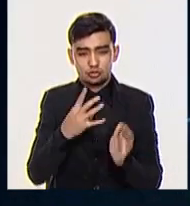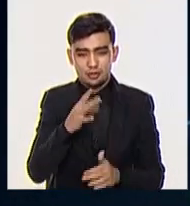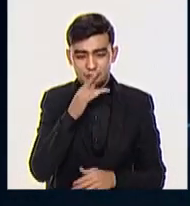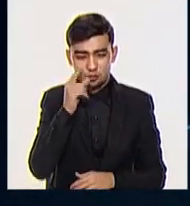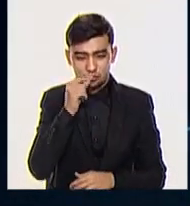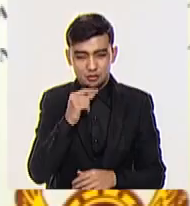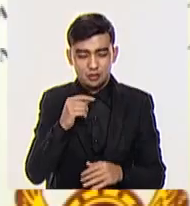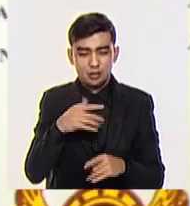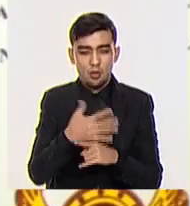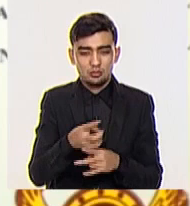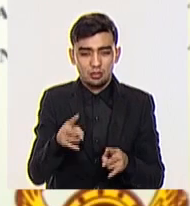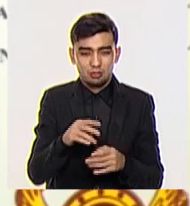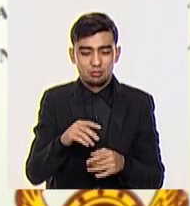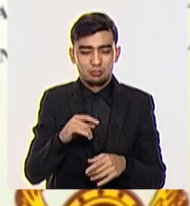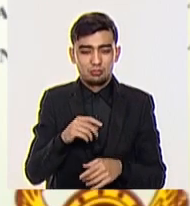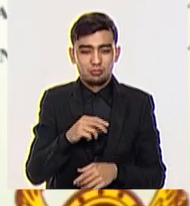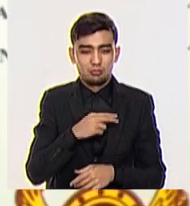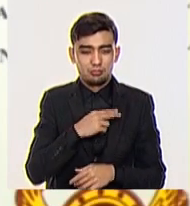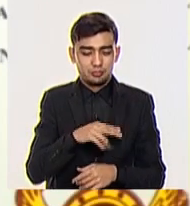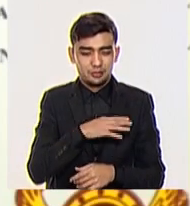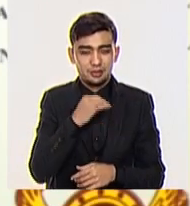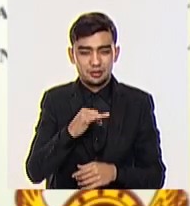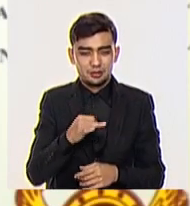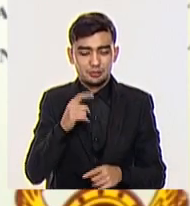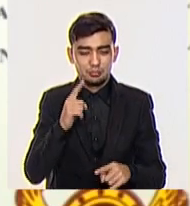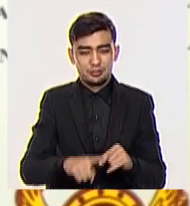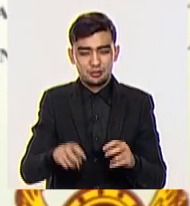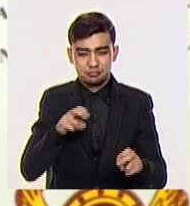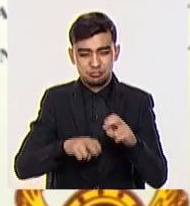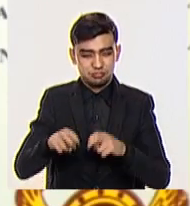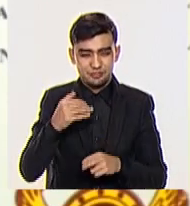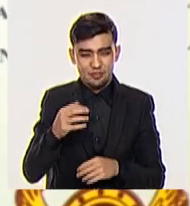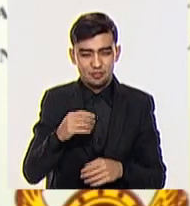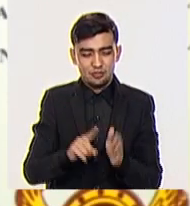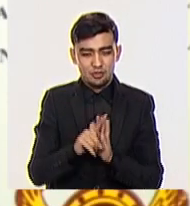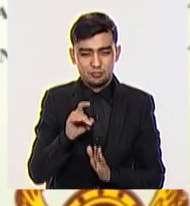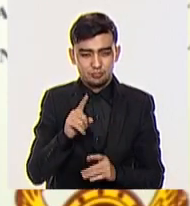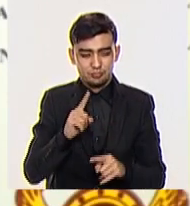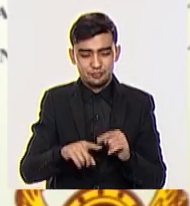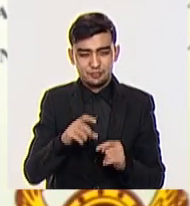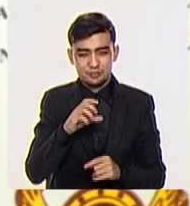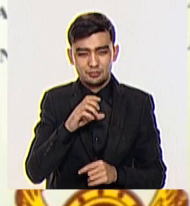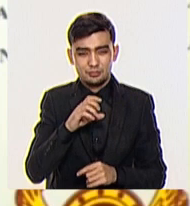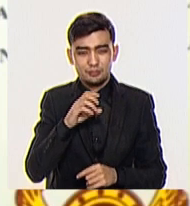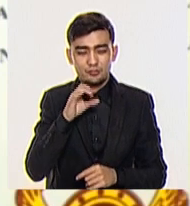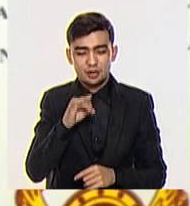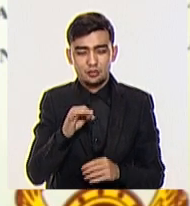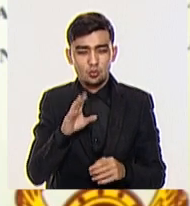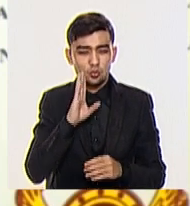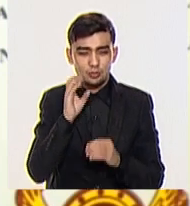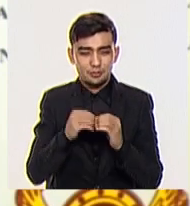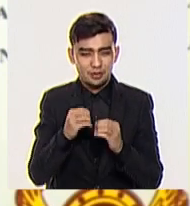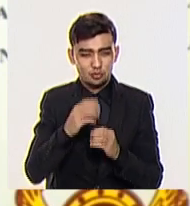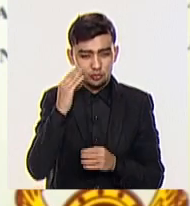қалған көрінеді. Жедел уәкілдер бірден іздестіру жұмыстарына көшті. Таңертең сағат 10-дар кезінде, яғни 21